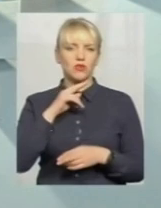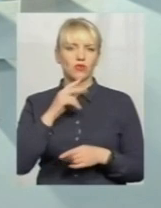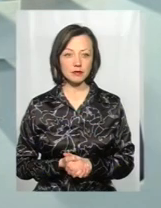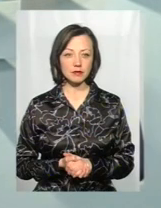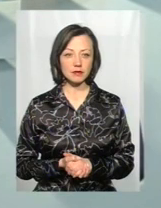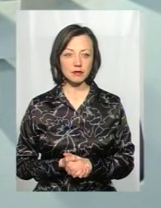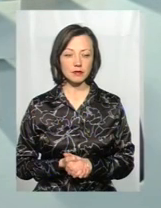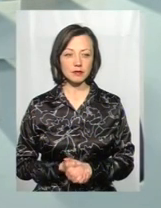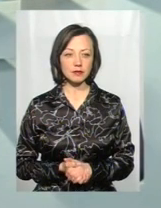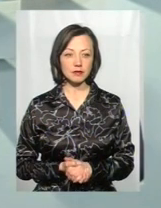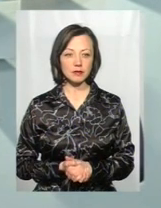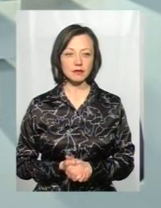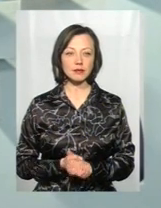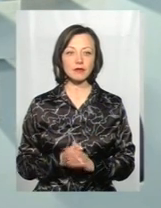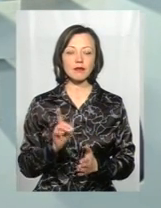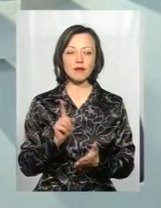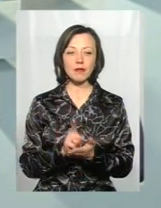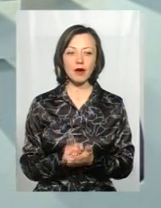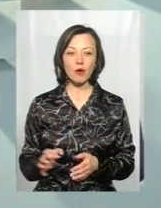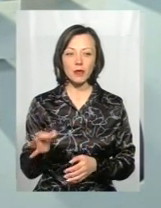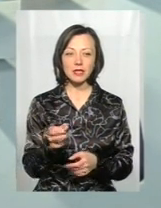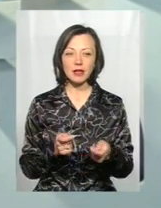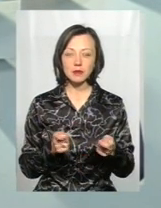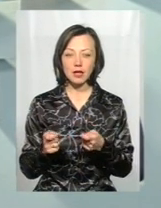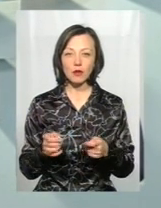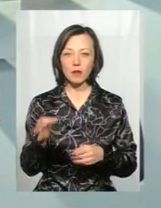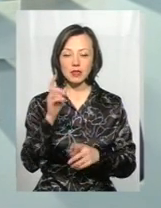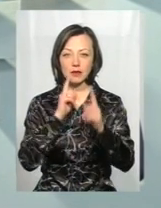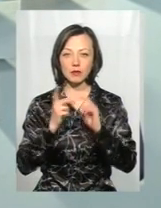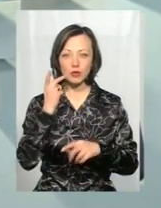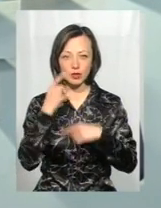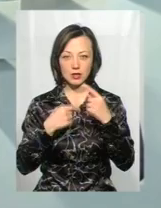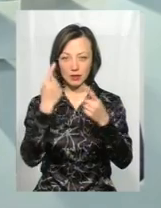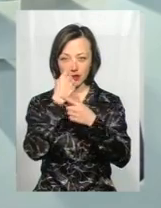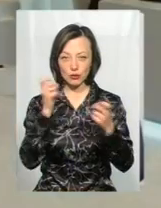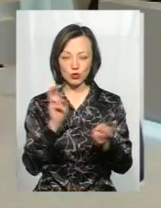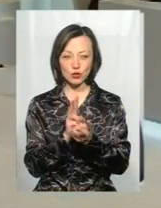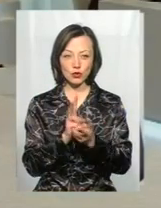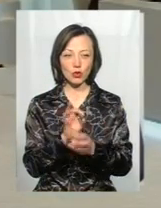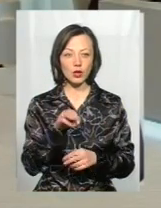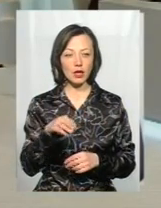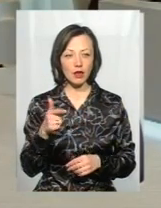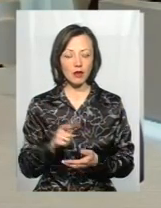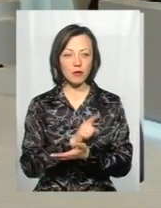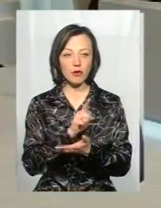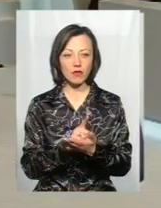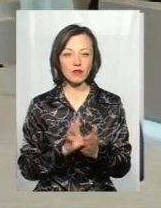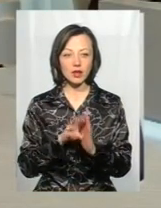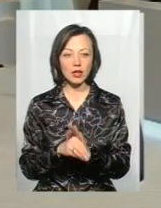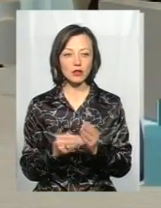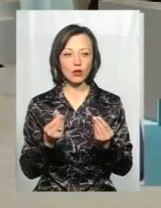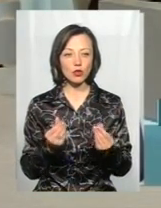Ми, наприклад, і обласна адміністрація, обласна рада постійно наголошують на всіх зустрічах з ОТГ. Ви повинні вкладати кошти